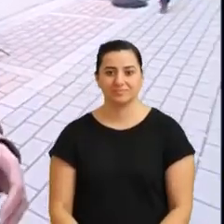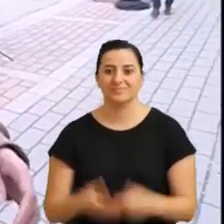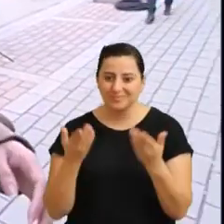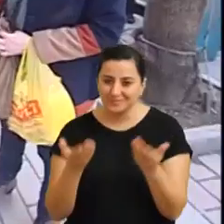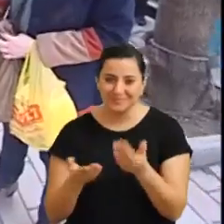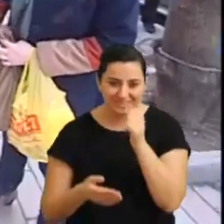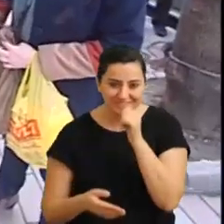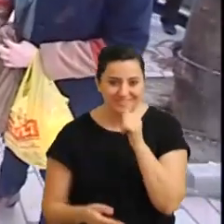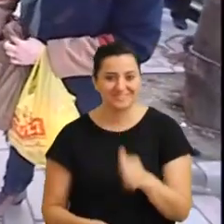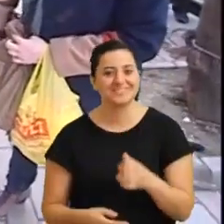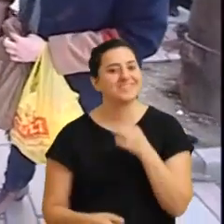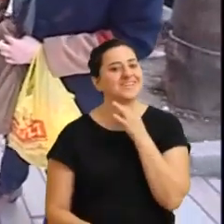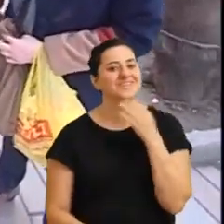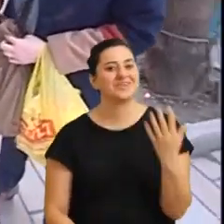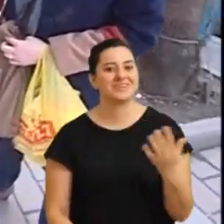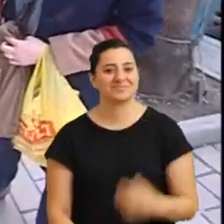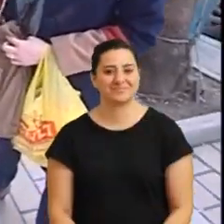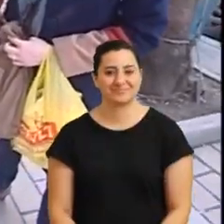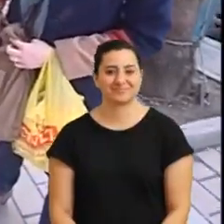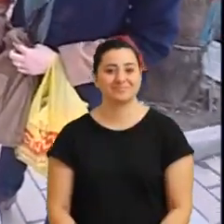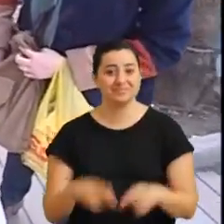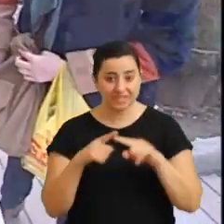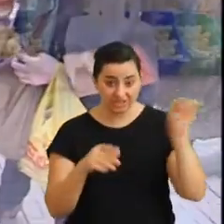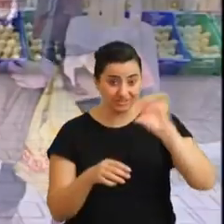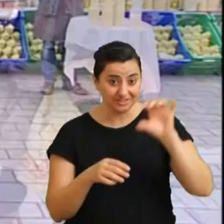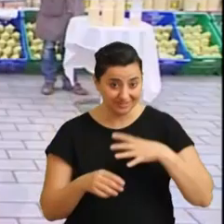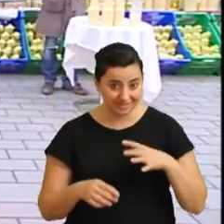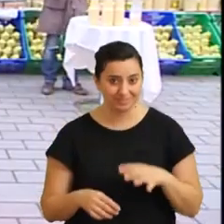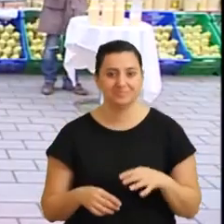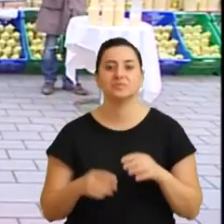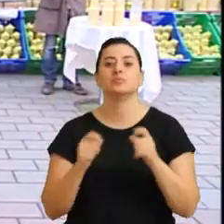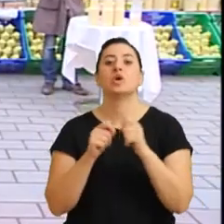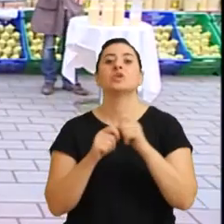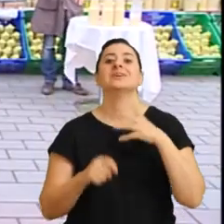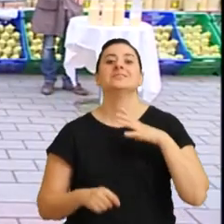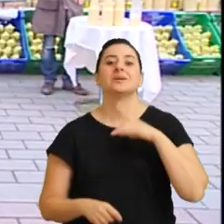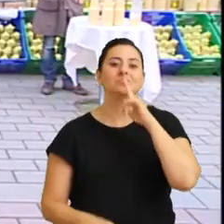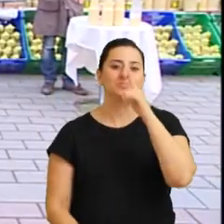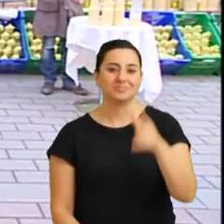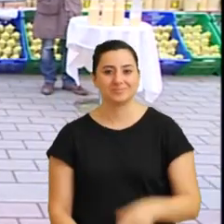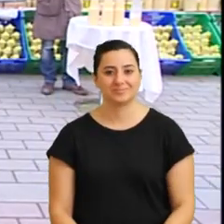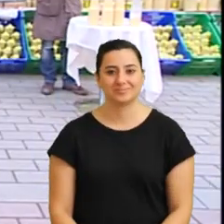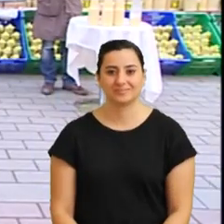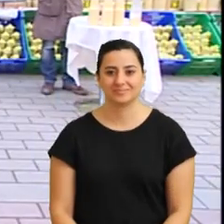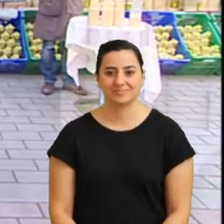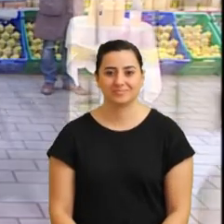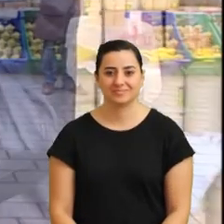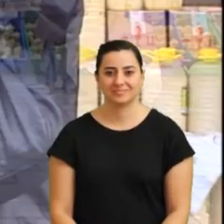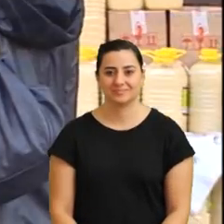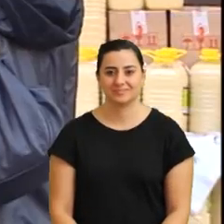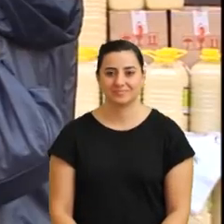Buyurun. Çok teşekkür ederim. Tarçın da ekeyim mi? Boza ister misiniz?